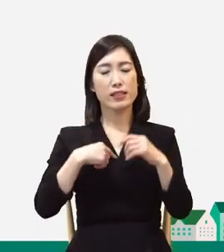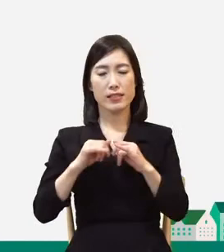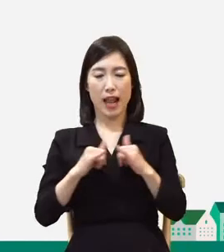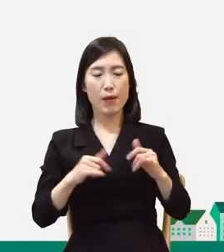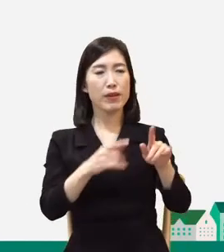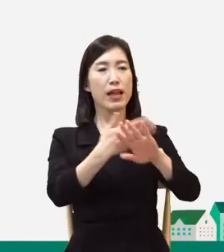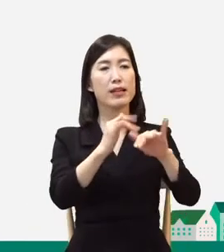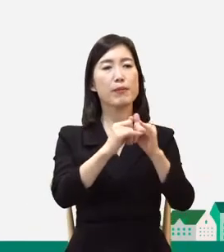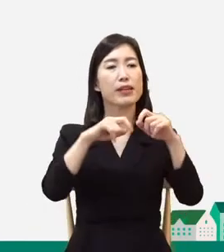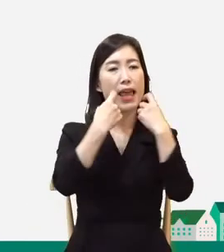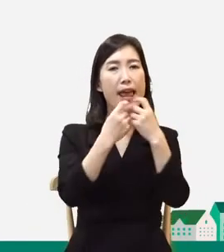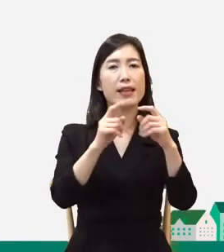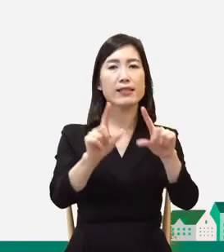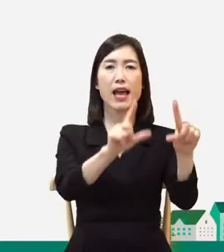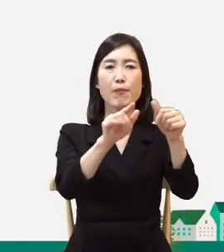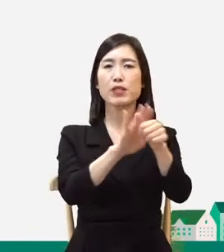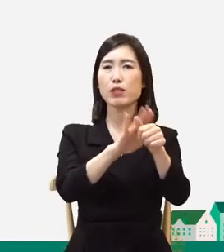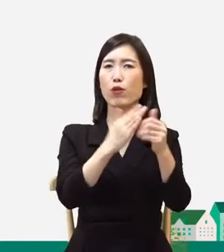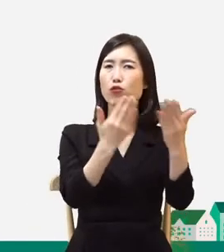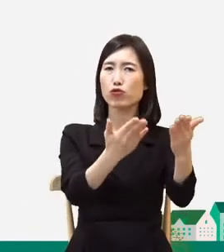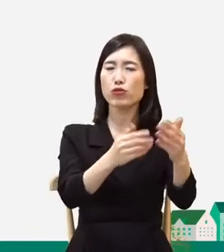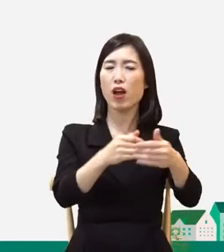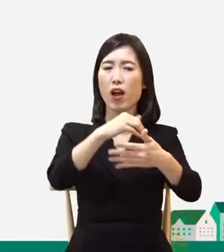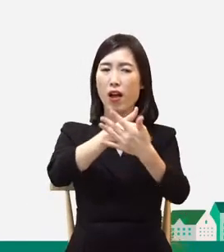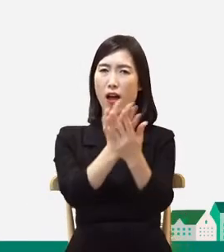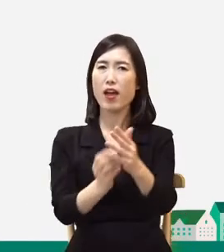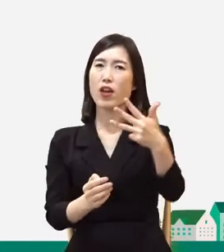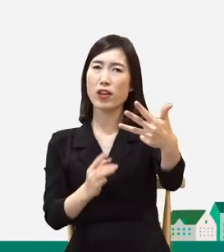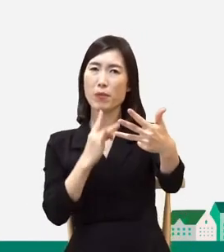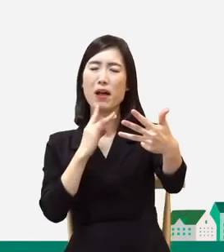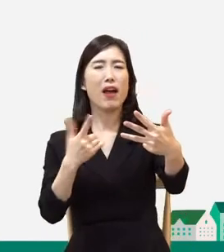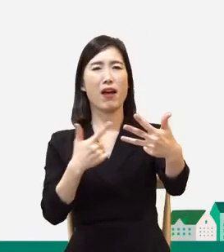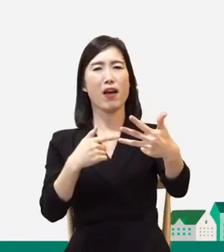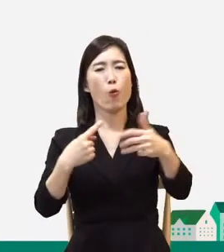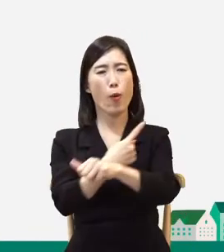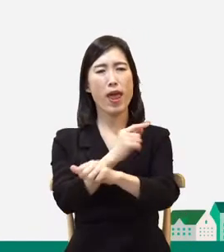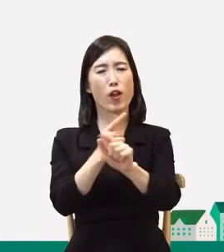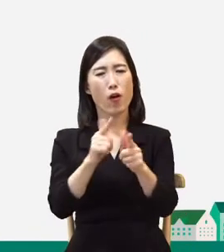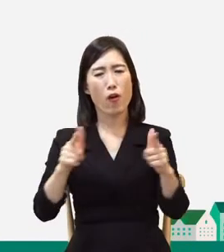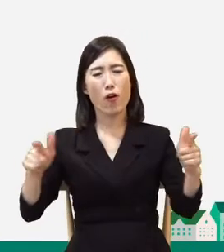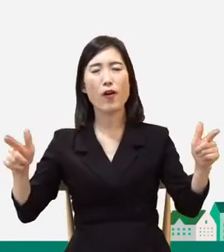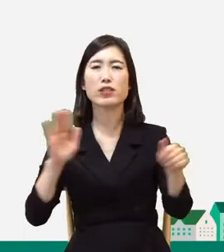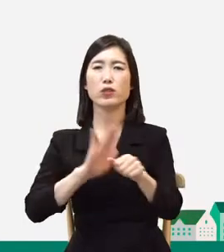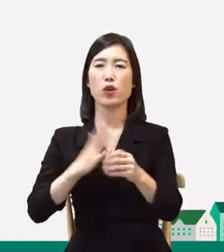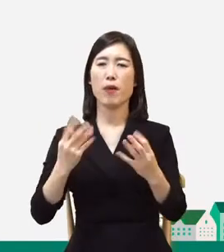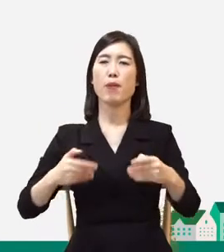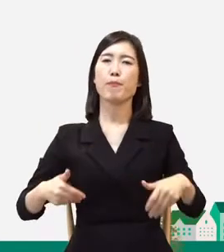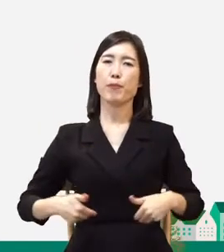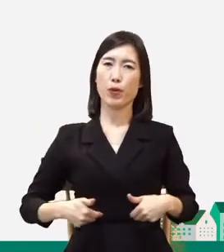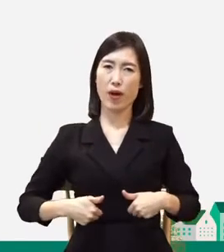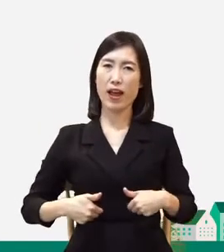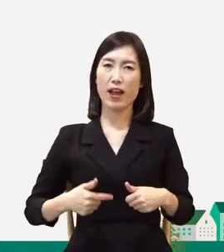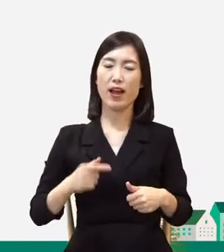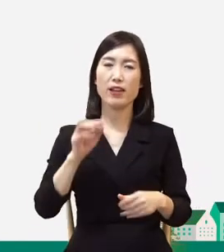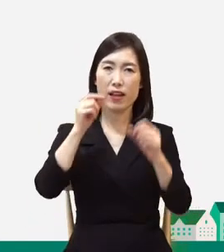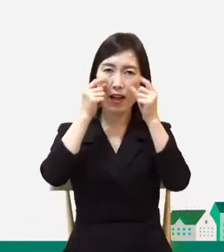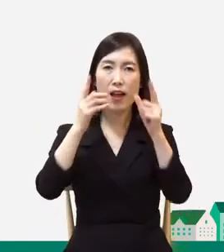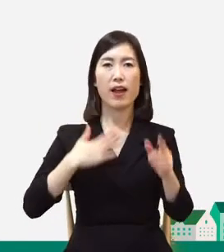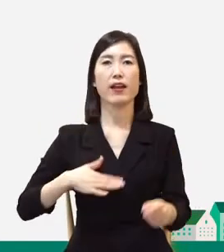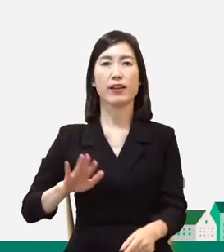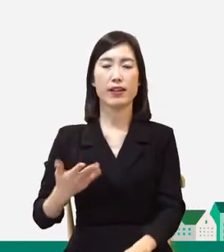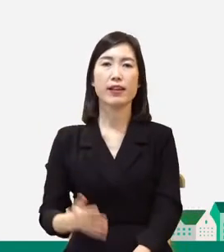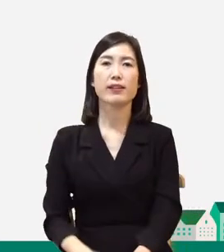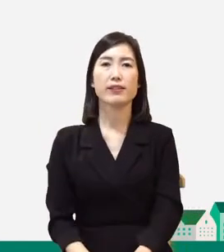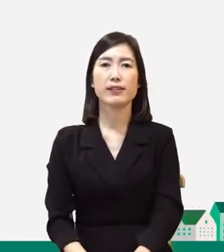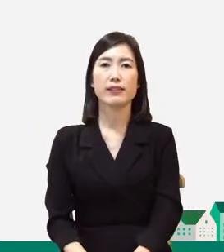지원한다는 것은 이처럼 특정 분류에 들어가지 않는 무수하게 다양한 지원들이 필요하다는 것을 반증한다고 볼 수